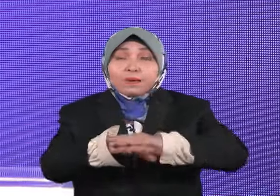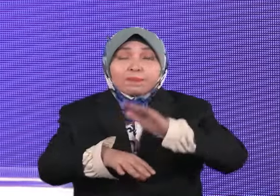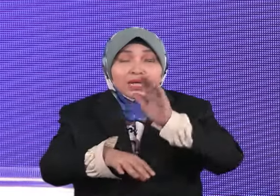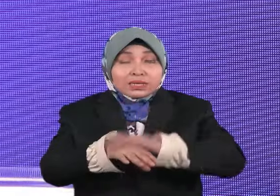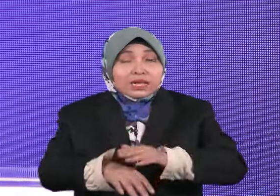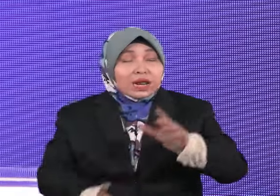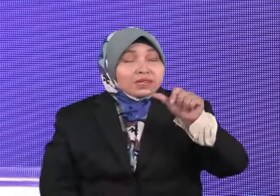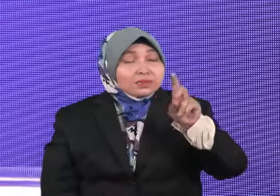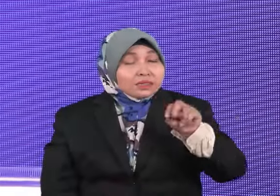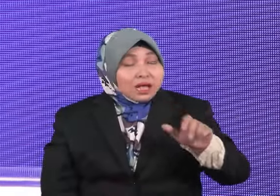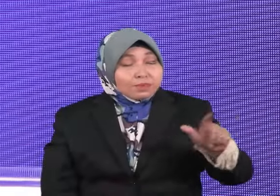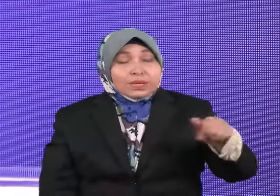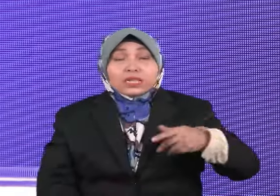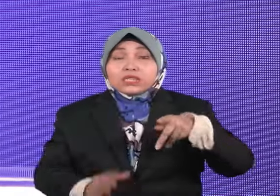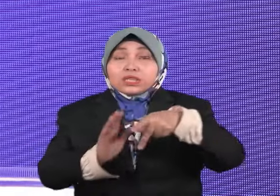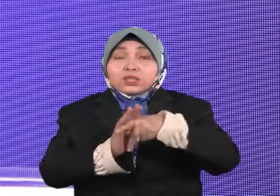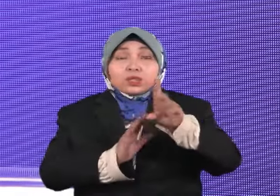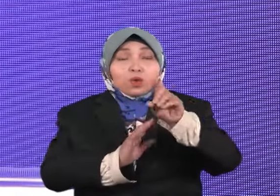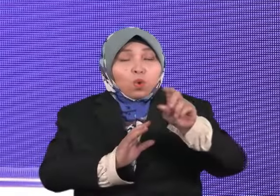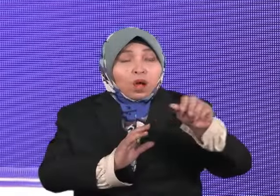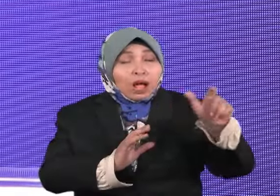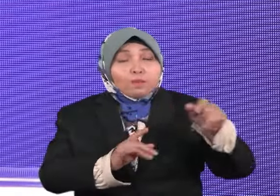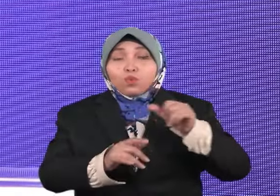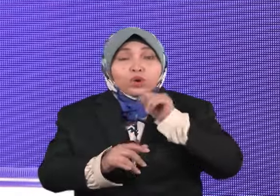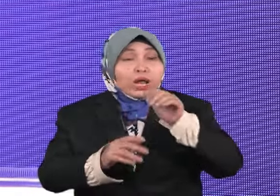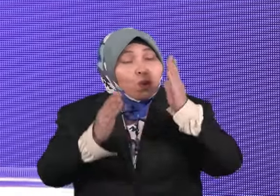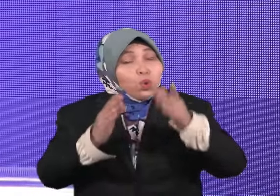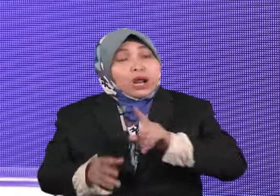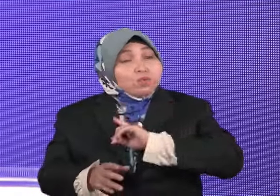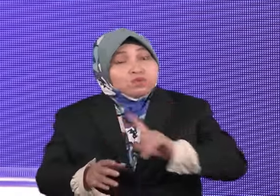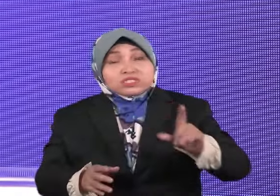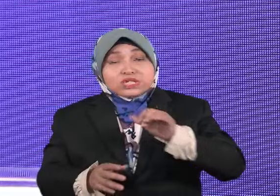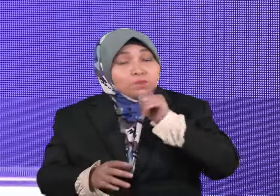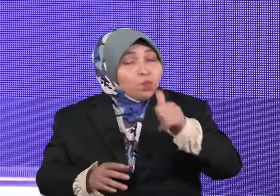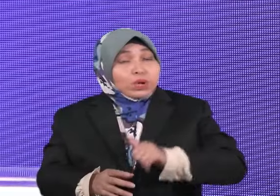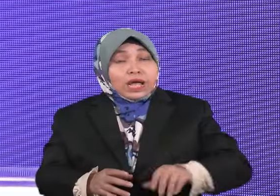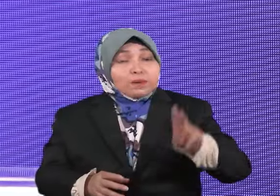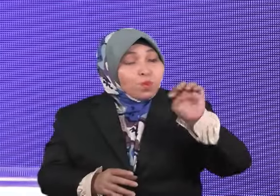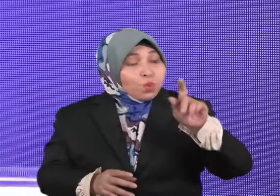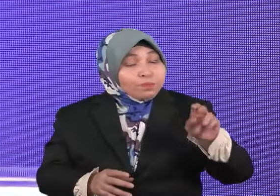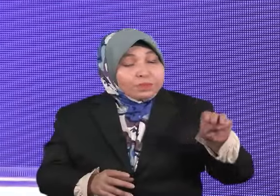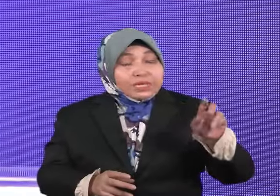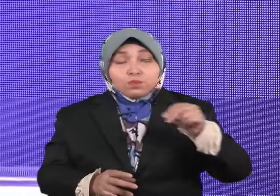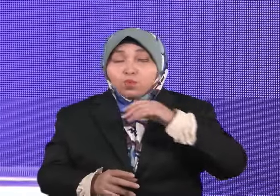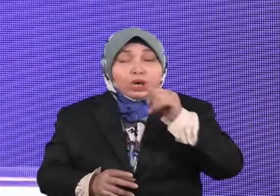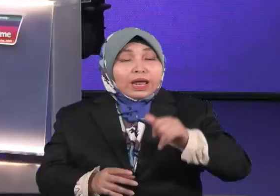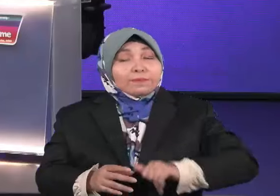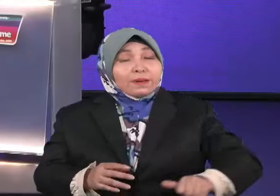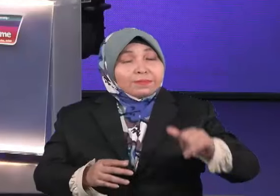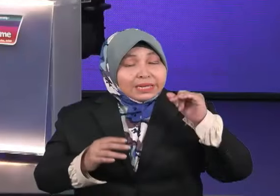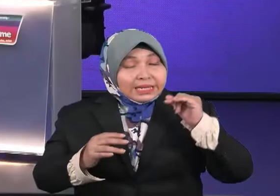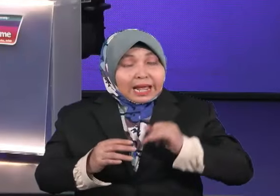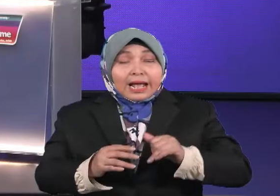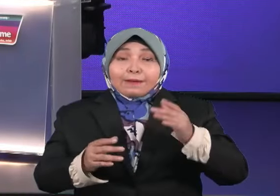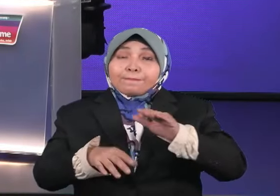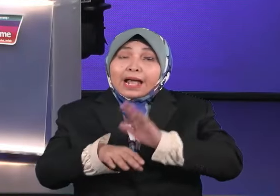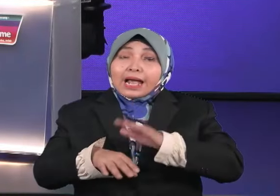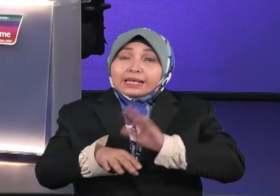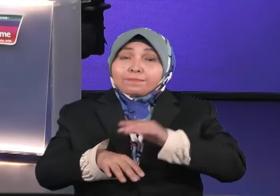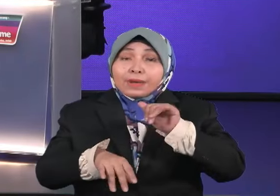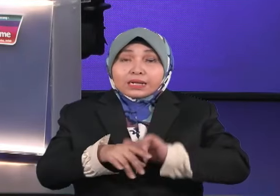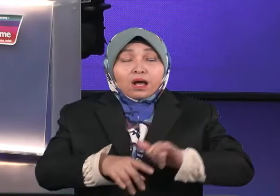adda', sebagai pendoa ya, bukan orang yang muslim, bukan mukmin, bukan yang beriman, adda', asalkan dia menyeru kepada